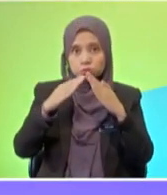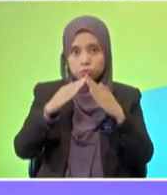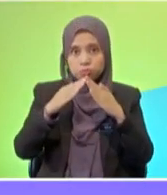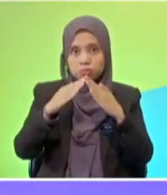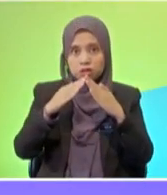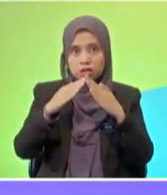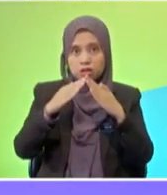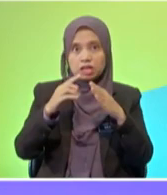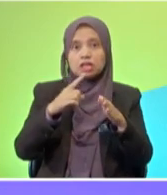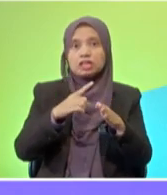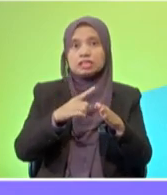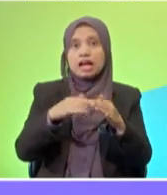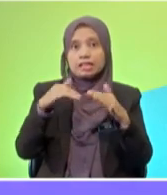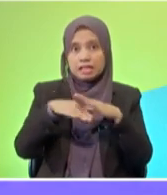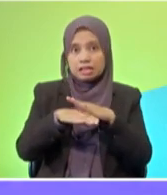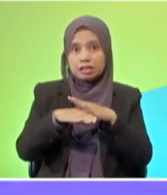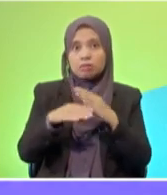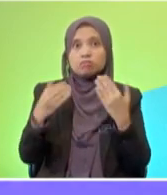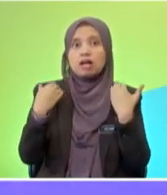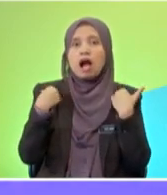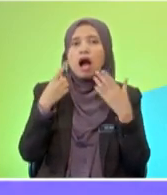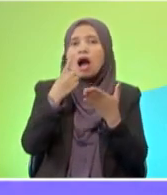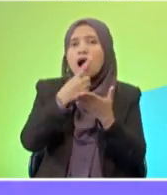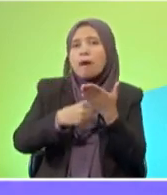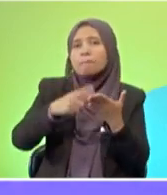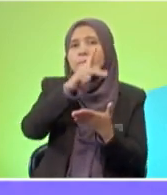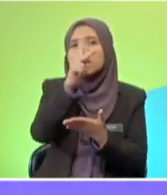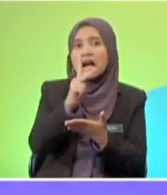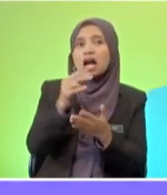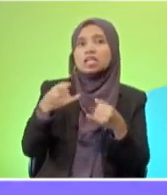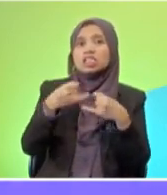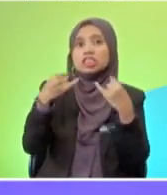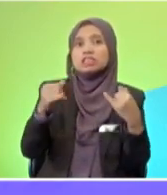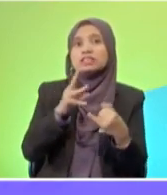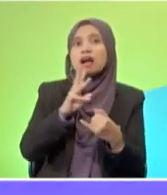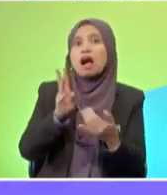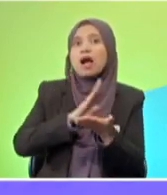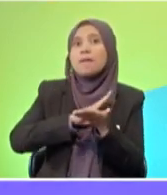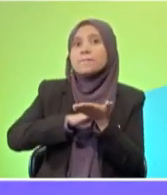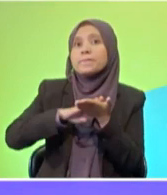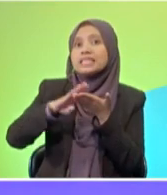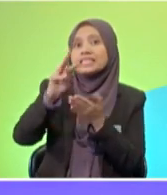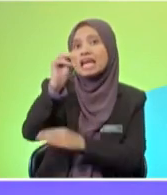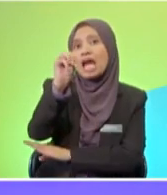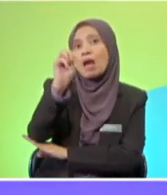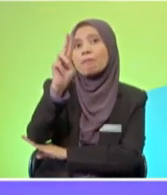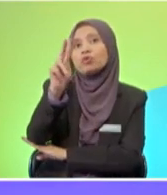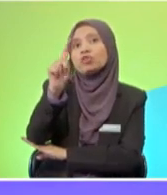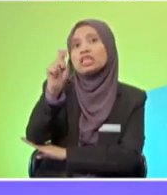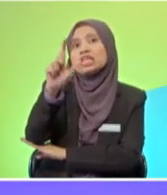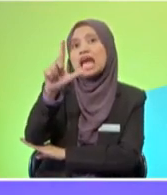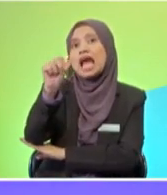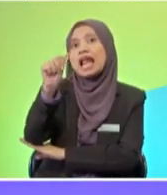di studio Apakah jenis aii mutlak ini ada 7 gambar